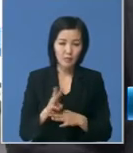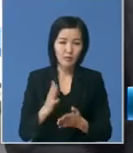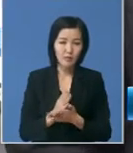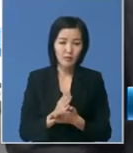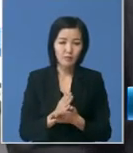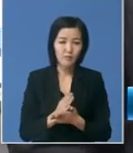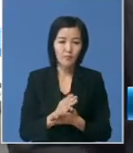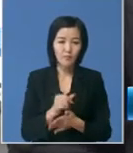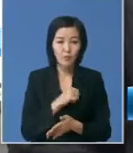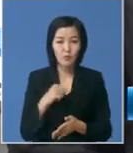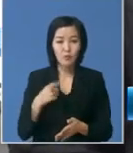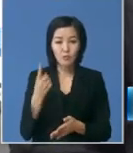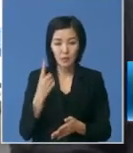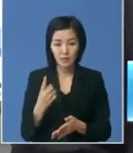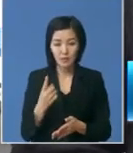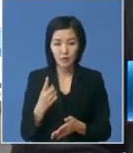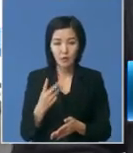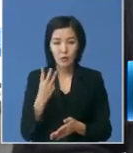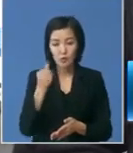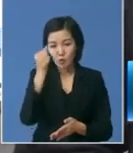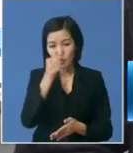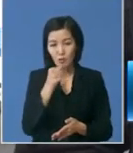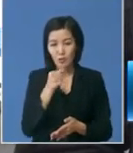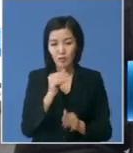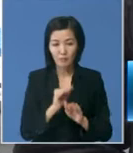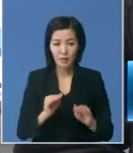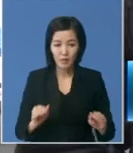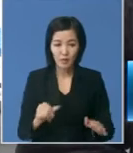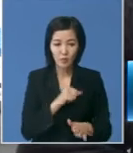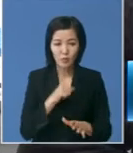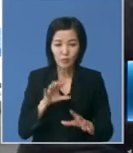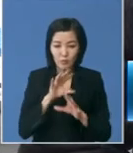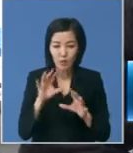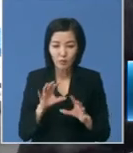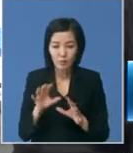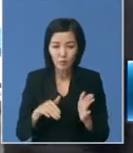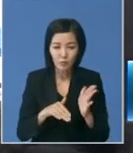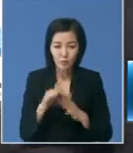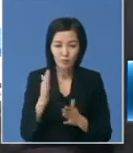3 жыл болды, балаларды өзім жеткізіп келе отырмын. Ақырында мен бұл құдай куә деген оны